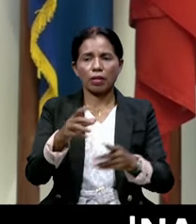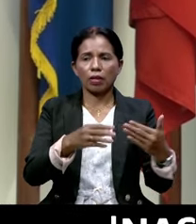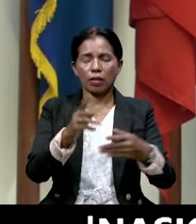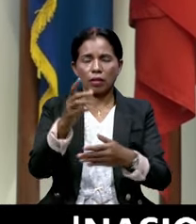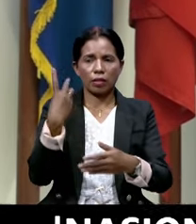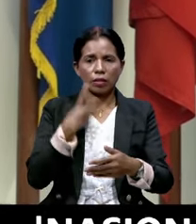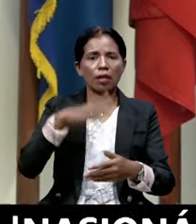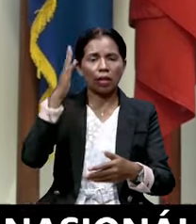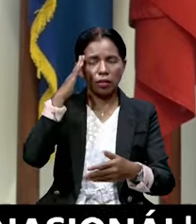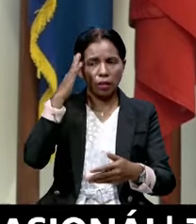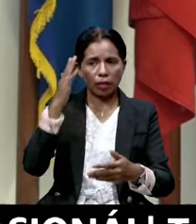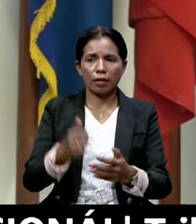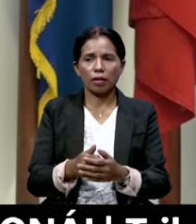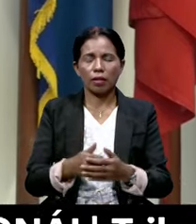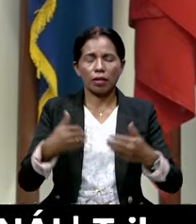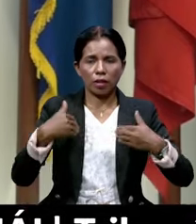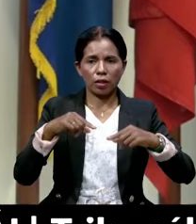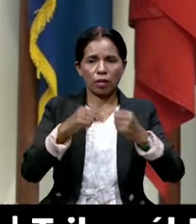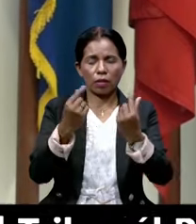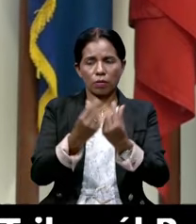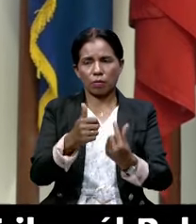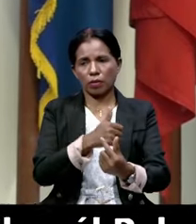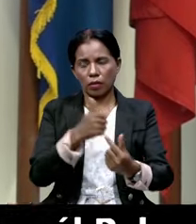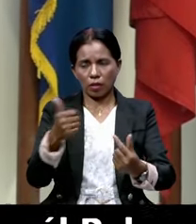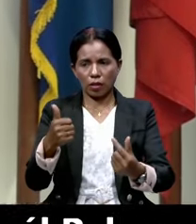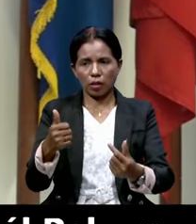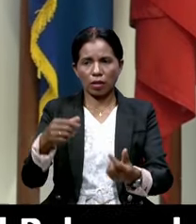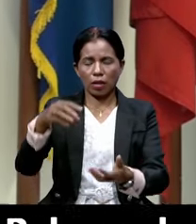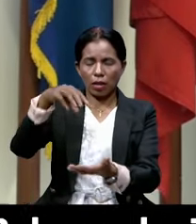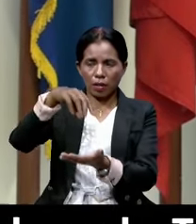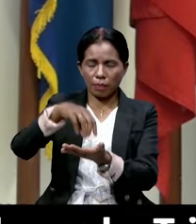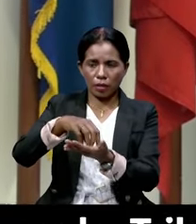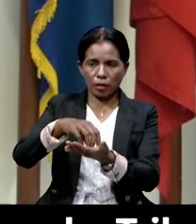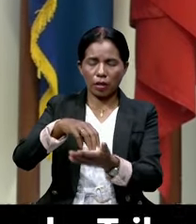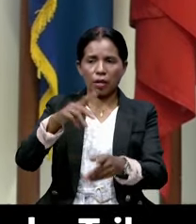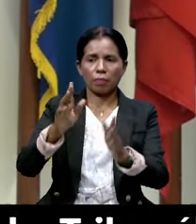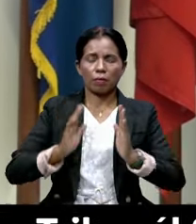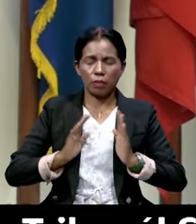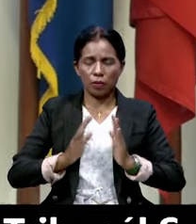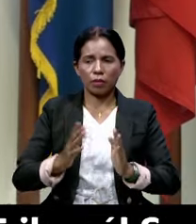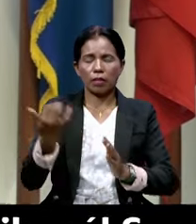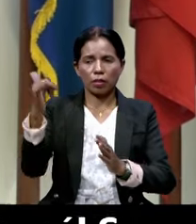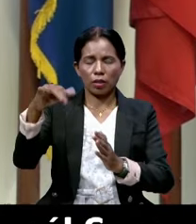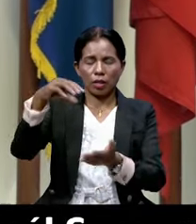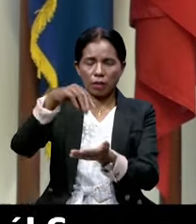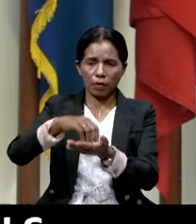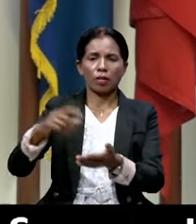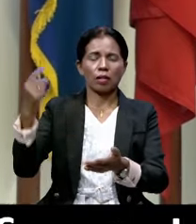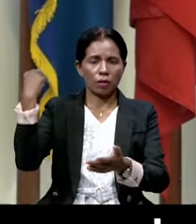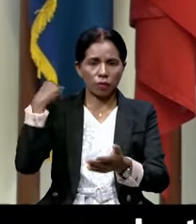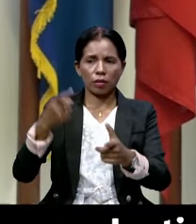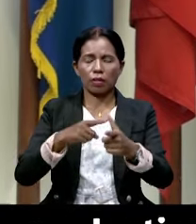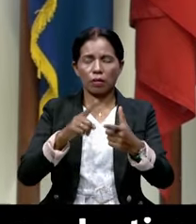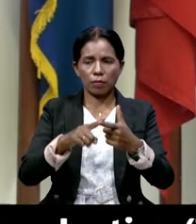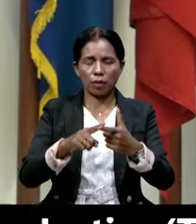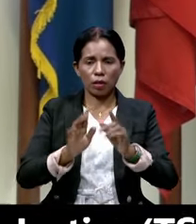kata ia grupo balu neve hamrik ia nikotuk ema bot sira. Depois dudu